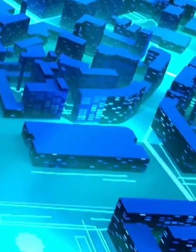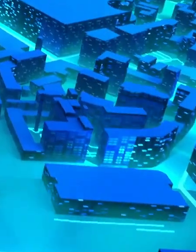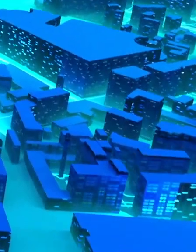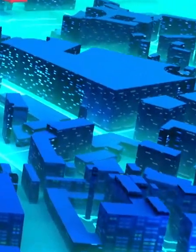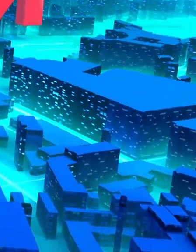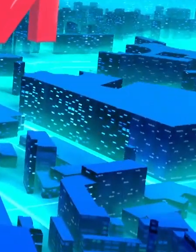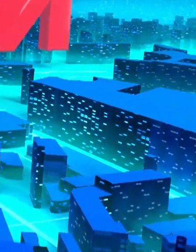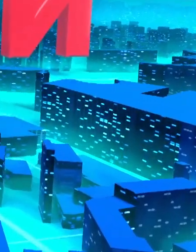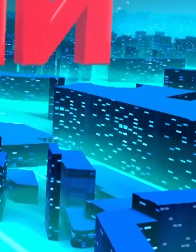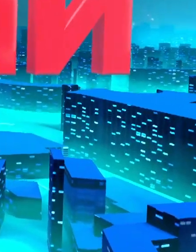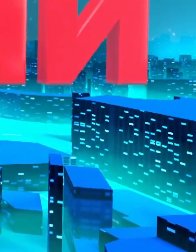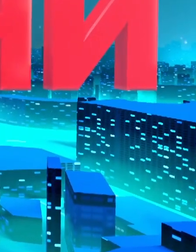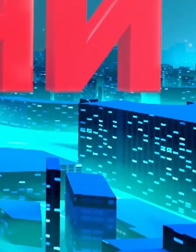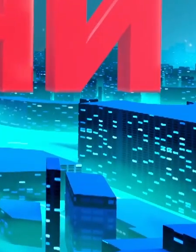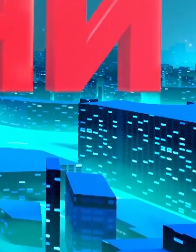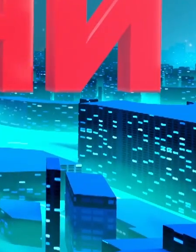МУЗЫКАЛЬНАЯ ЗАСТАВКА